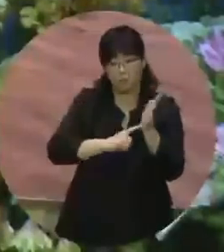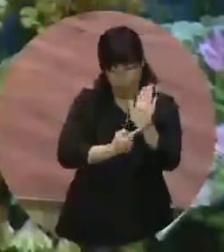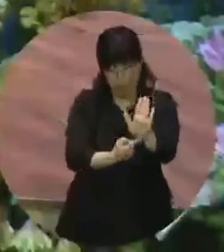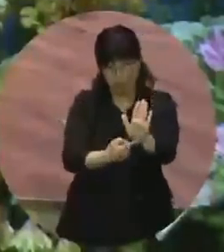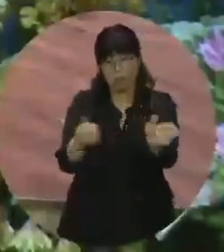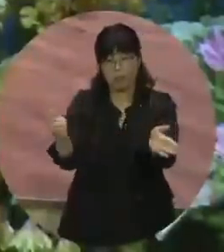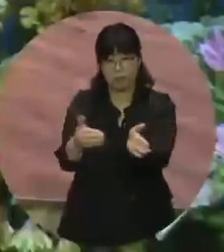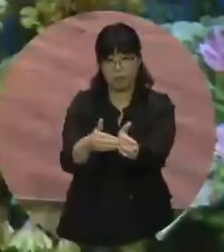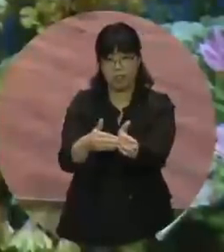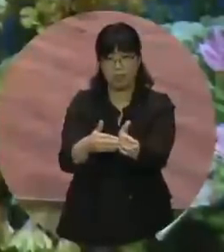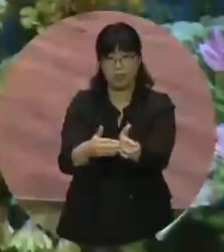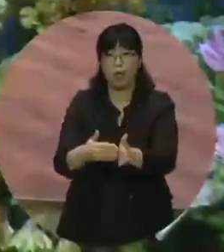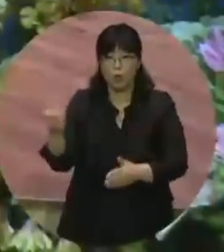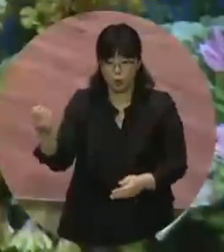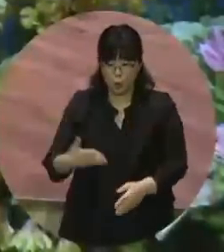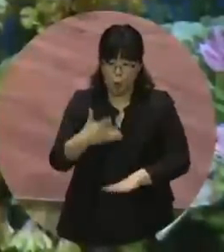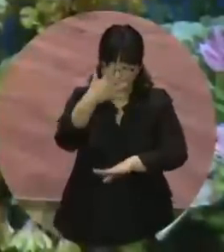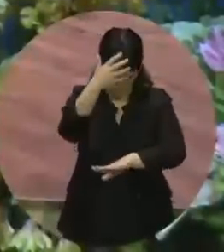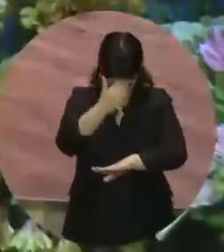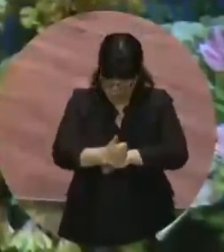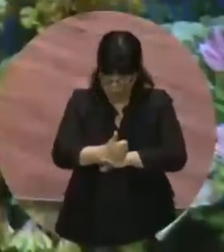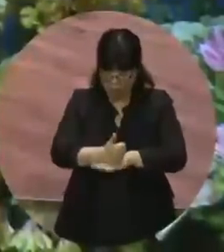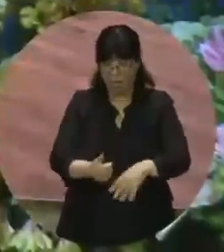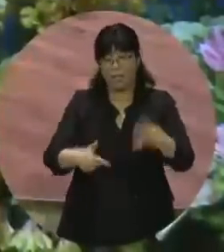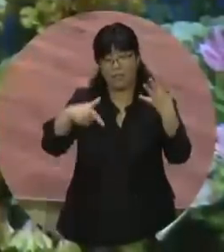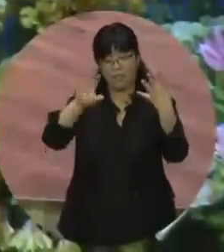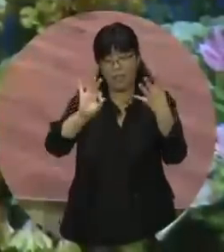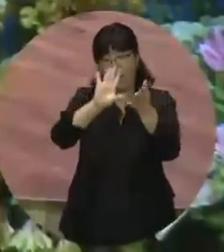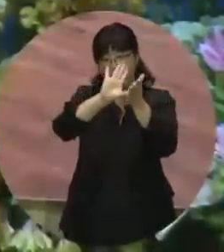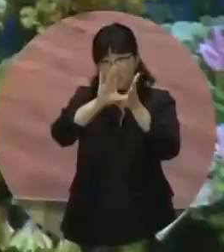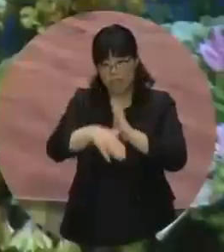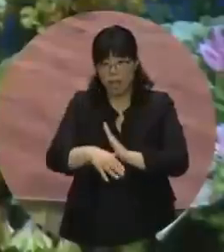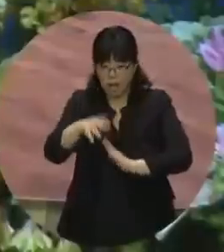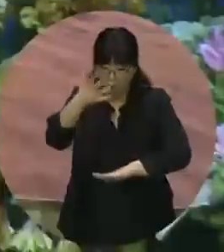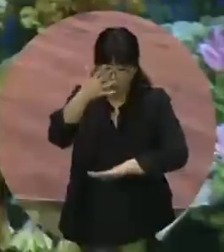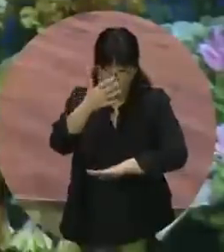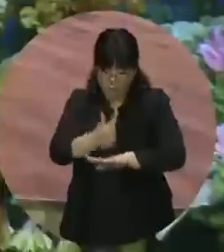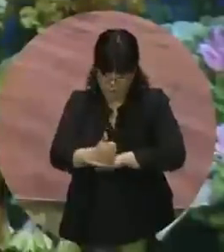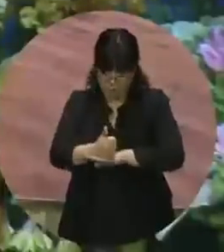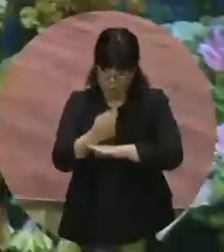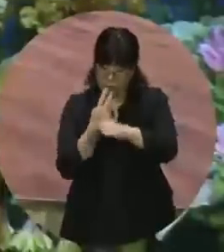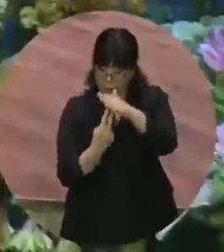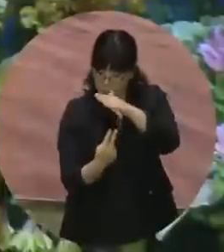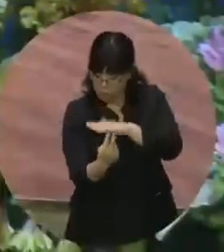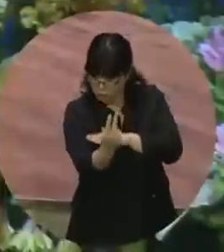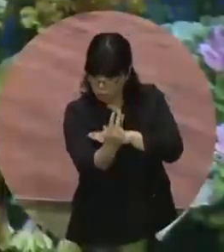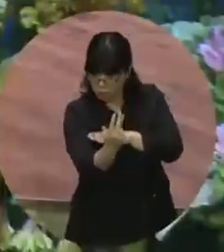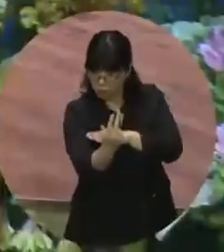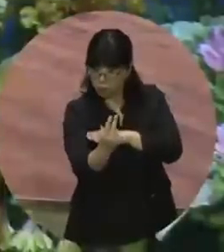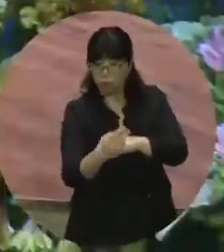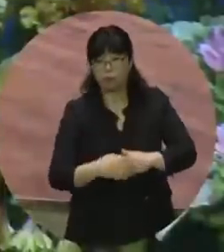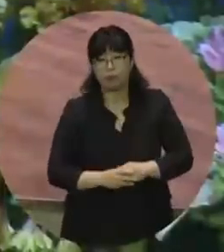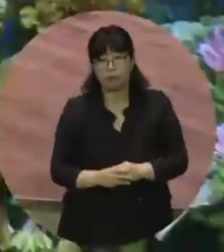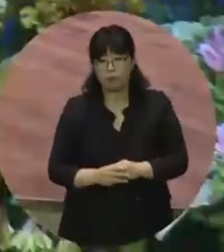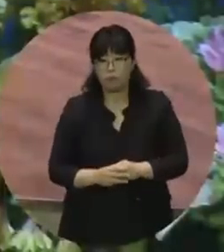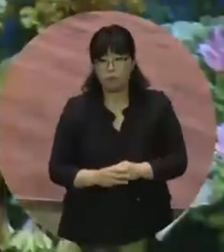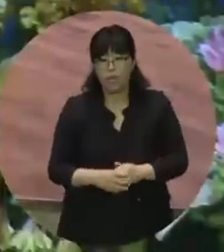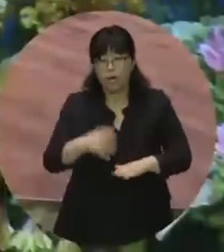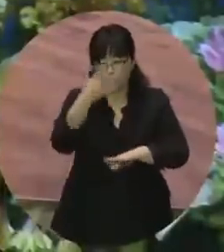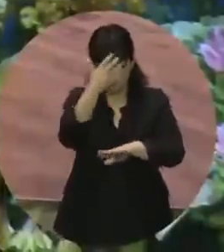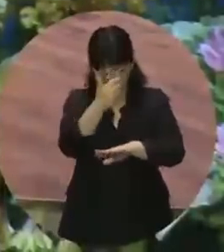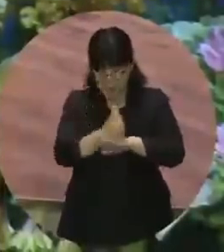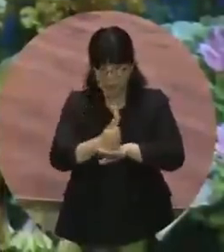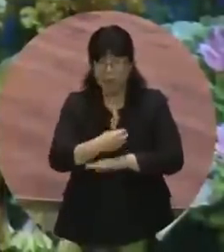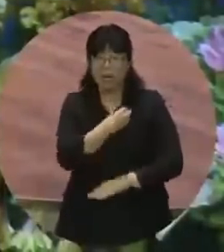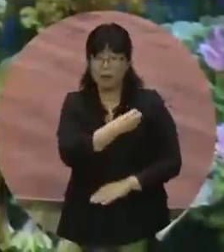미션인데 라스트 미션. 그러니까 응답의 포인트는 오직 성경으로 시작되는 것이다. 모든 응답